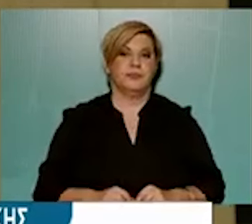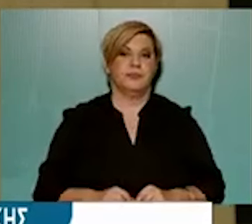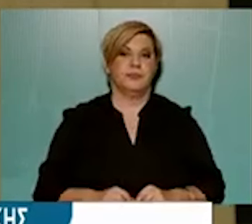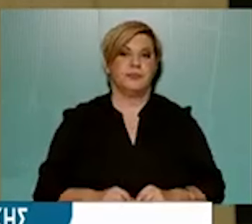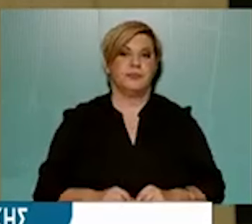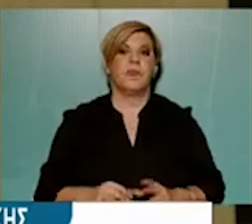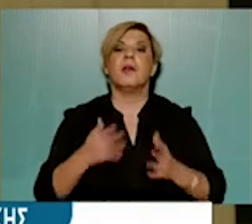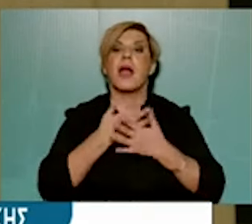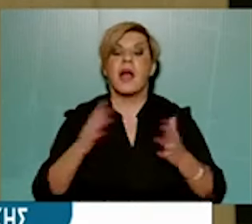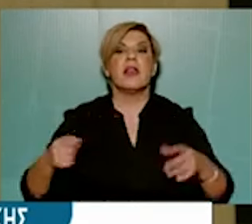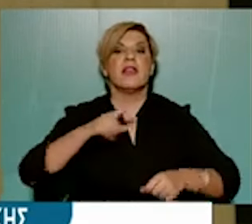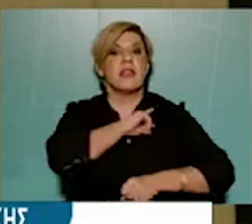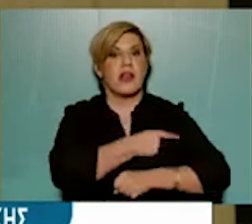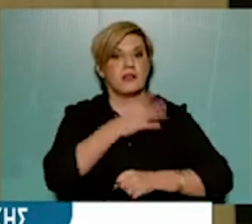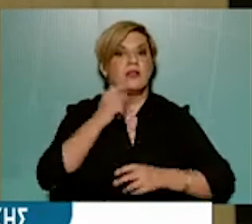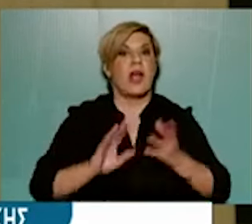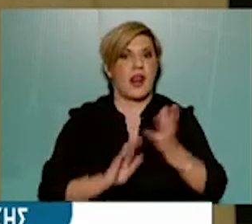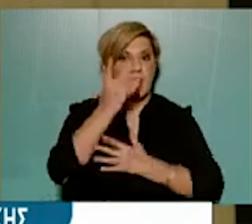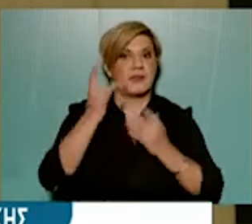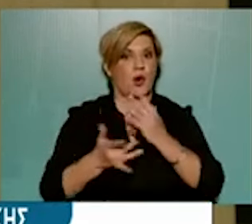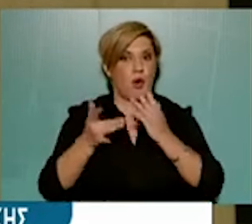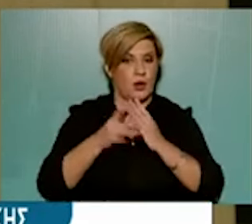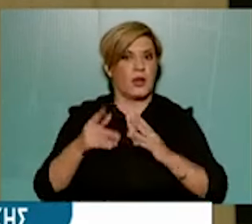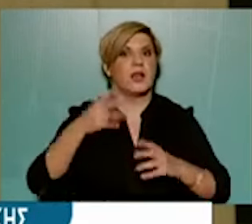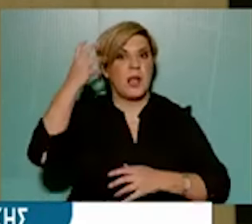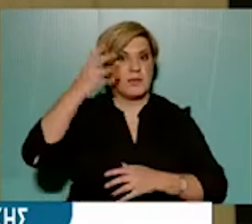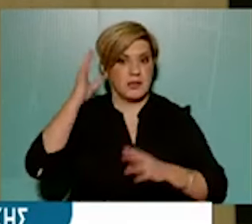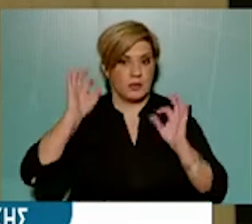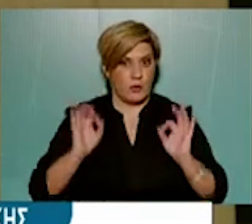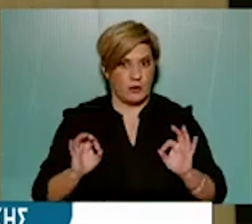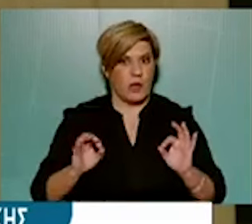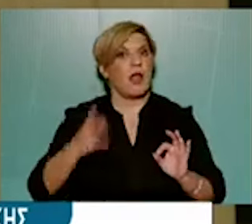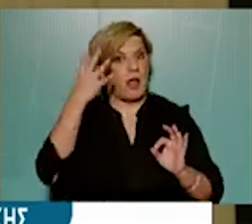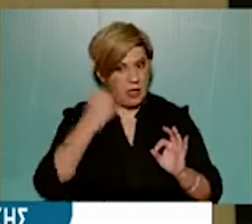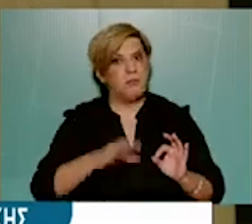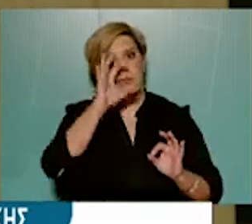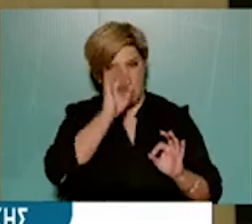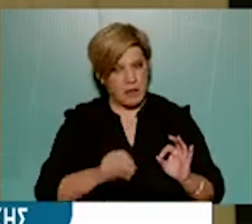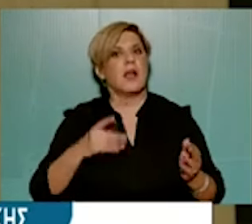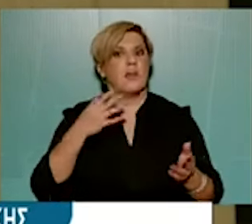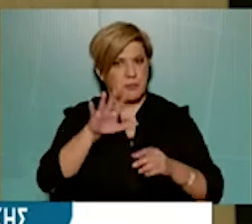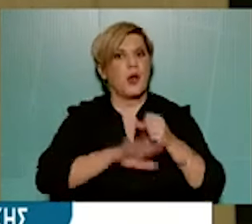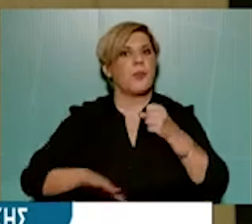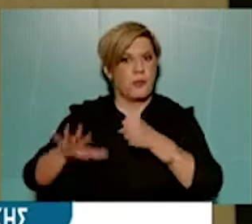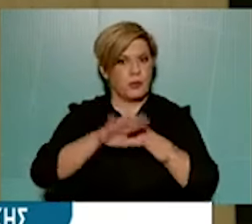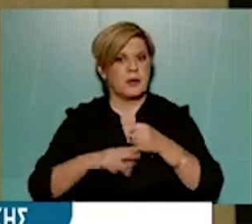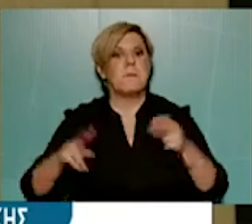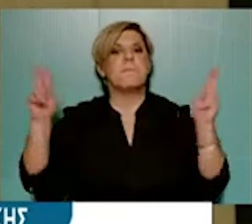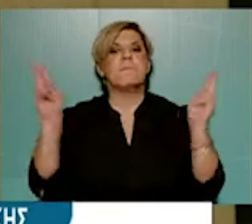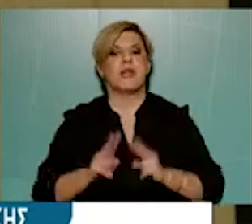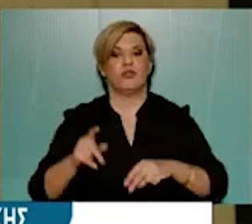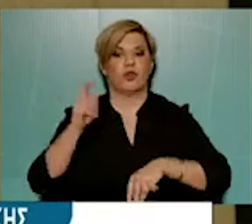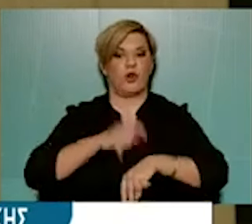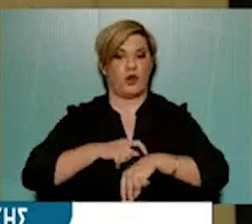Οι τεράστιες δυνατότητες που γεννά σήμερα η ανάπτυξη τεχνολογίας και των επιστημών έχουν όντως δημιουργήσει προϋποθέσεις για μείωση του